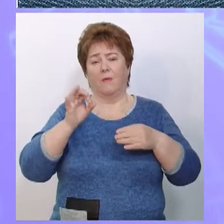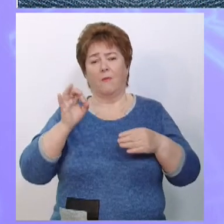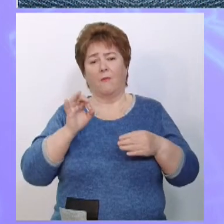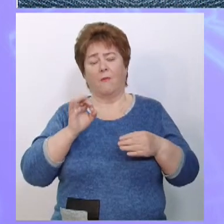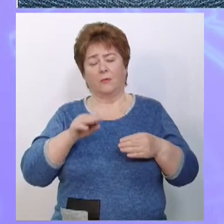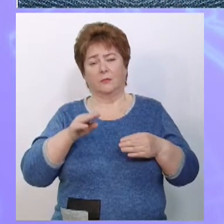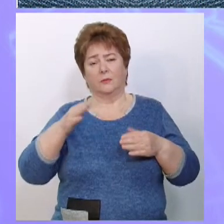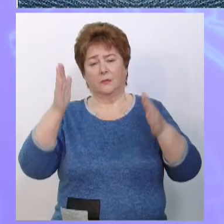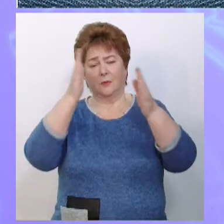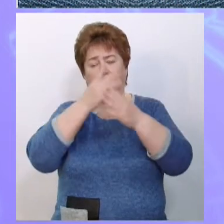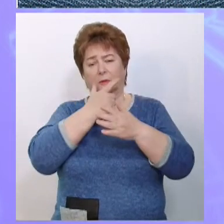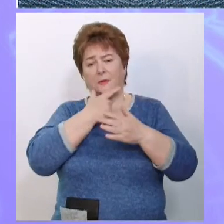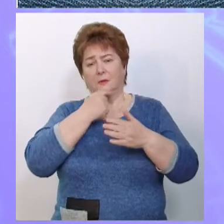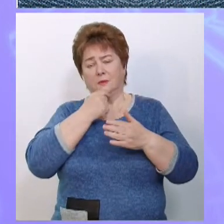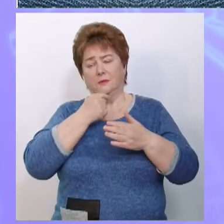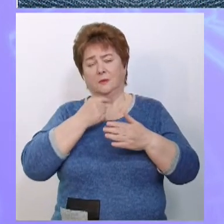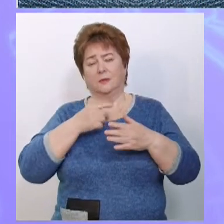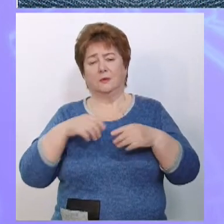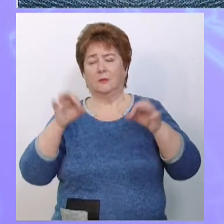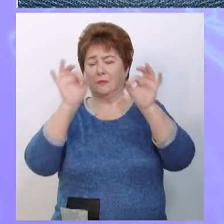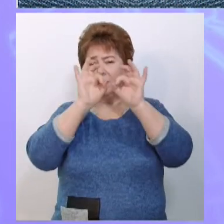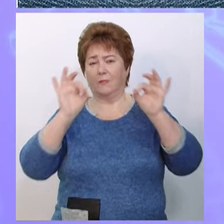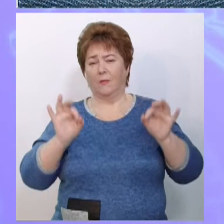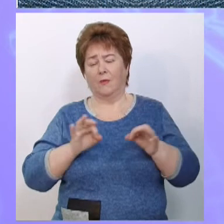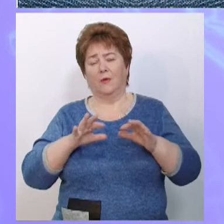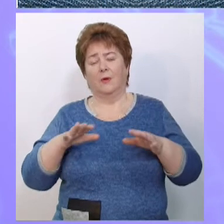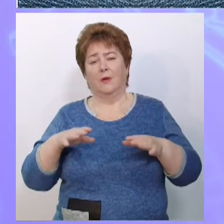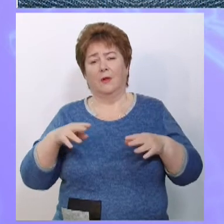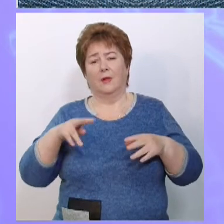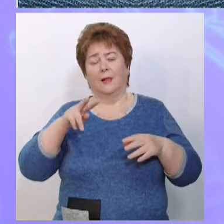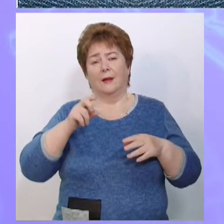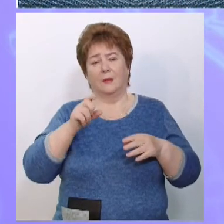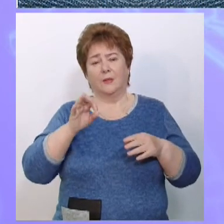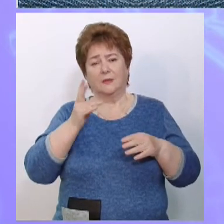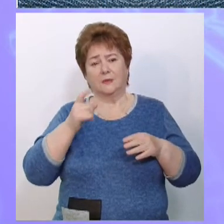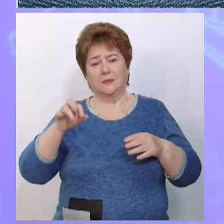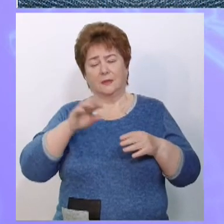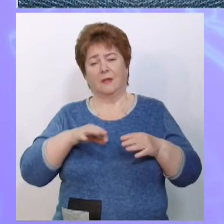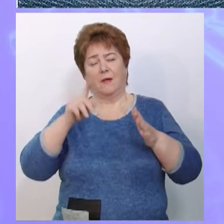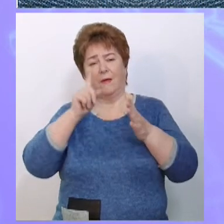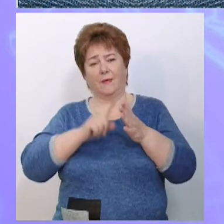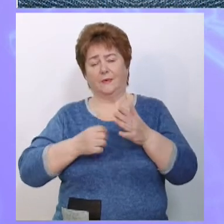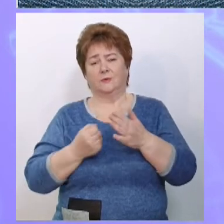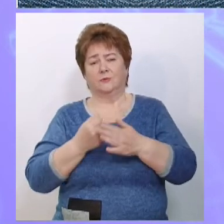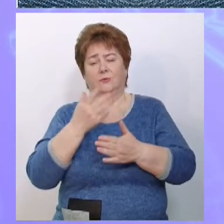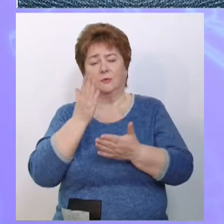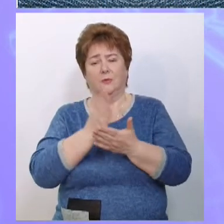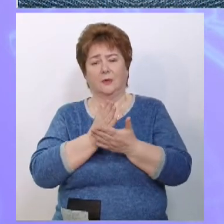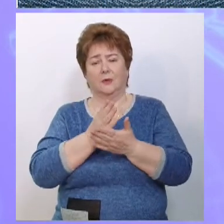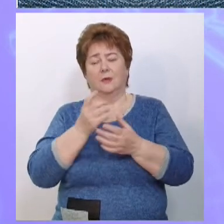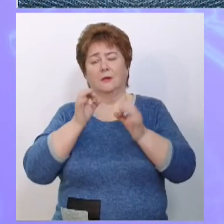природы красотой и грацией. Лебединая верность послужила источником